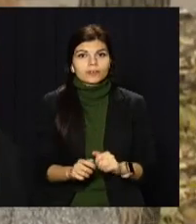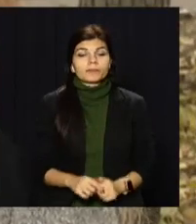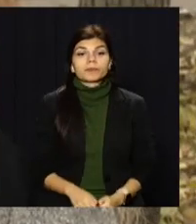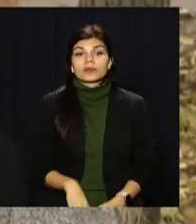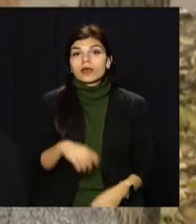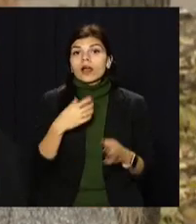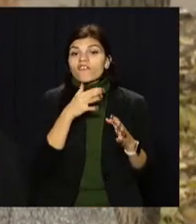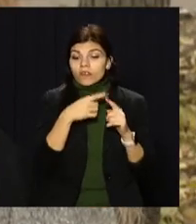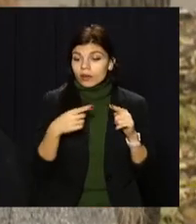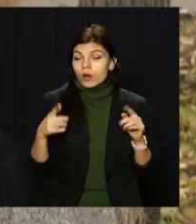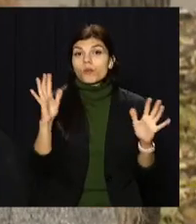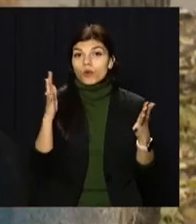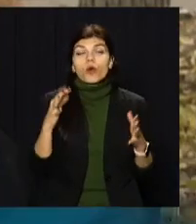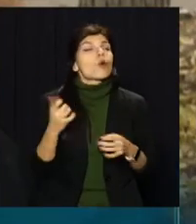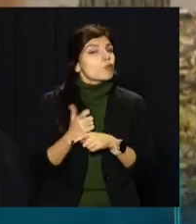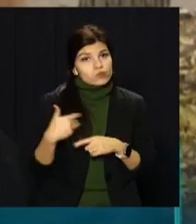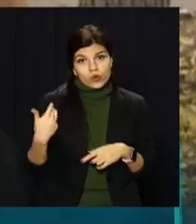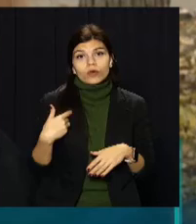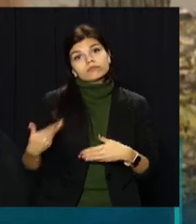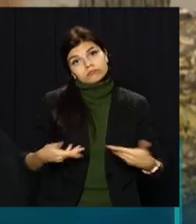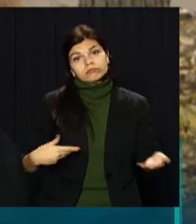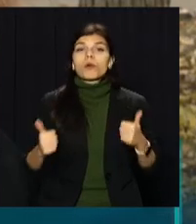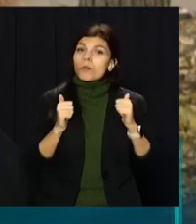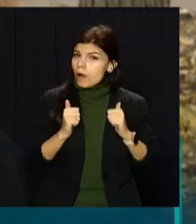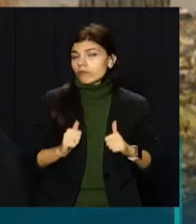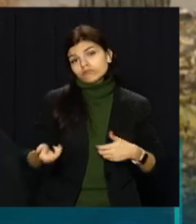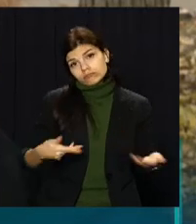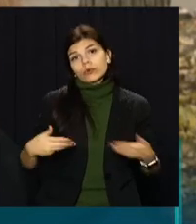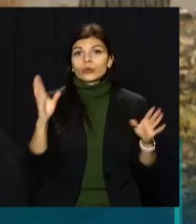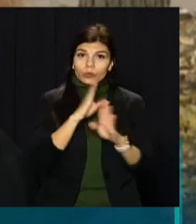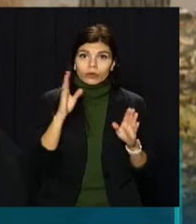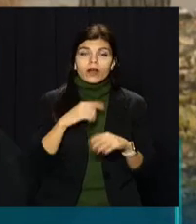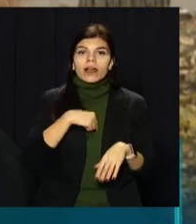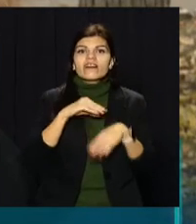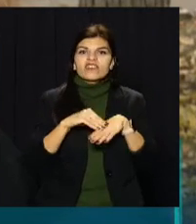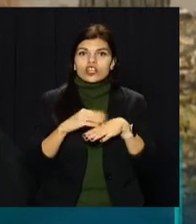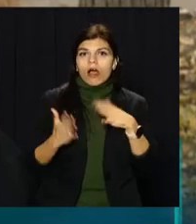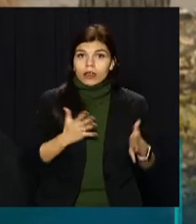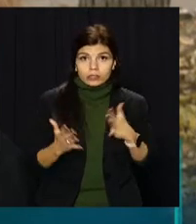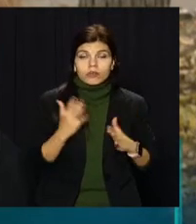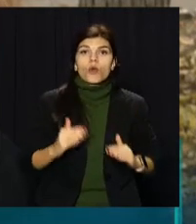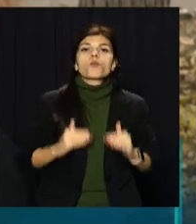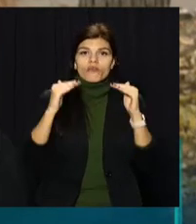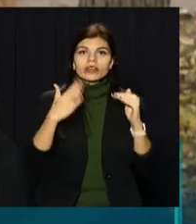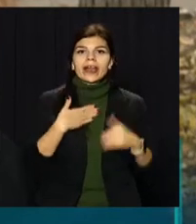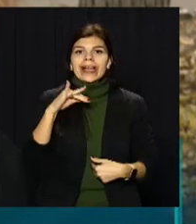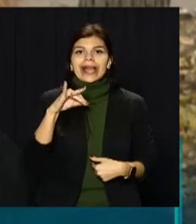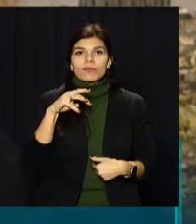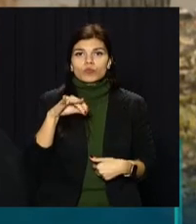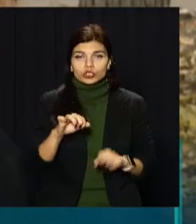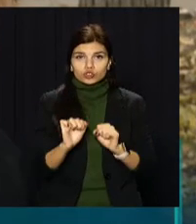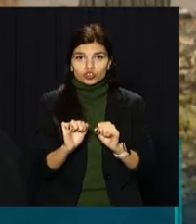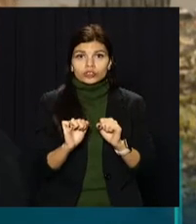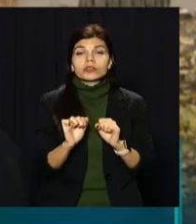Під час прогулянок корисно просто ходити пішки в комфортному темпі. Фізична активність в організмі підвищує наш імунітет та